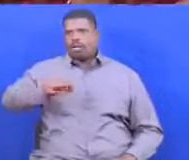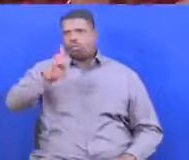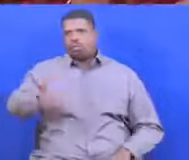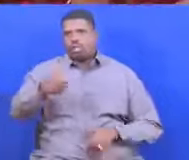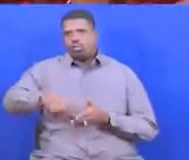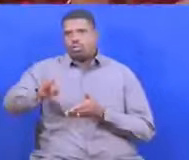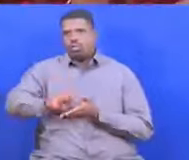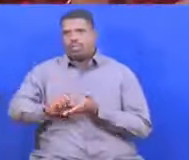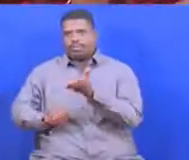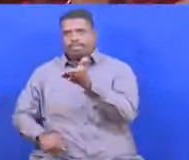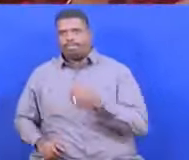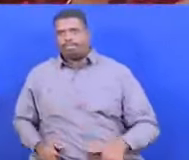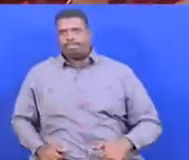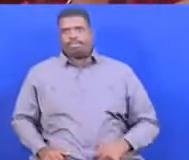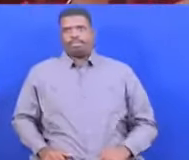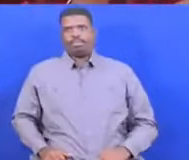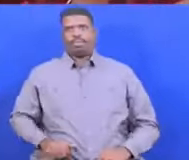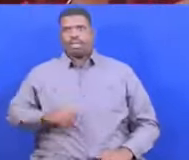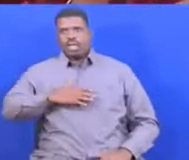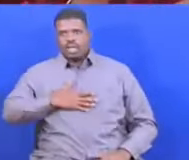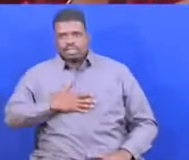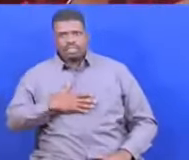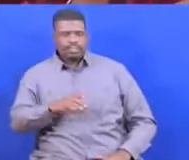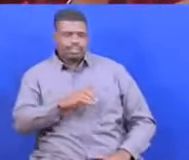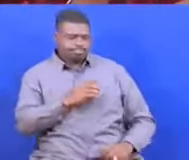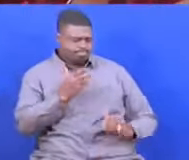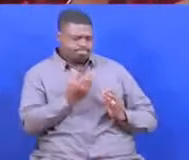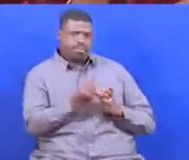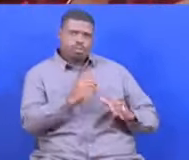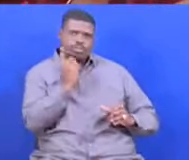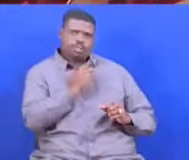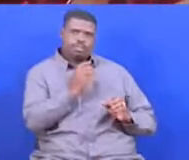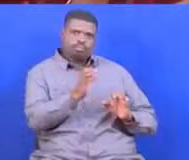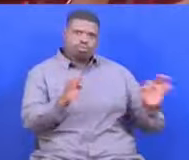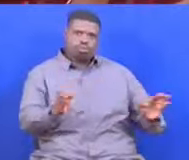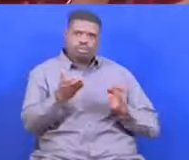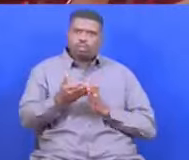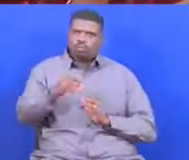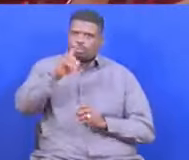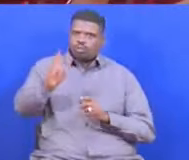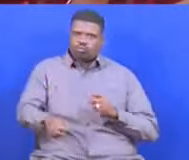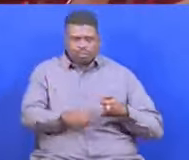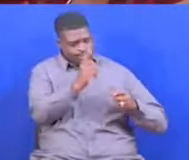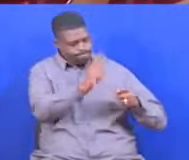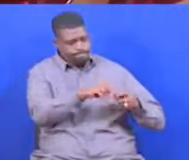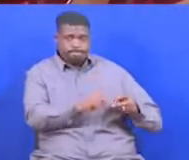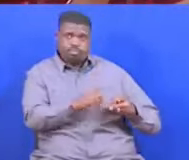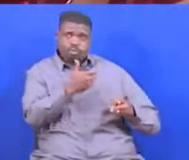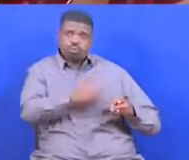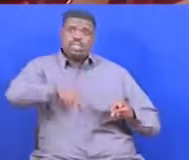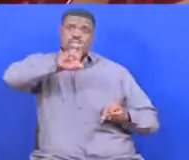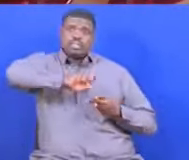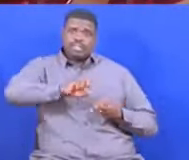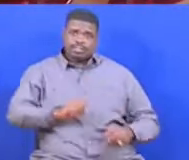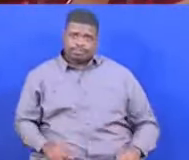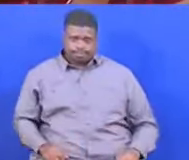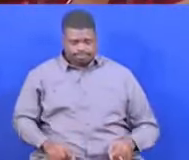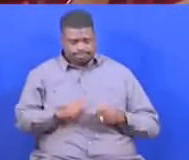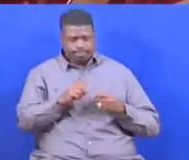sana mheshimiwa spika, pamoja na majibu mazuri naomba kuuliza maswali mawili ya nyongeza. Swali la kwanza,